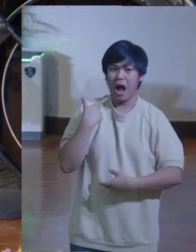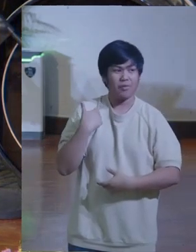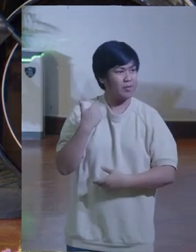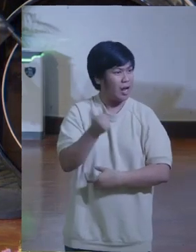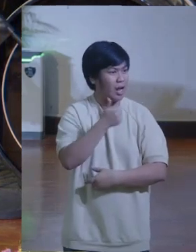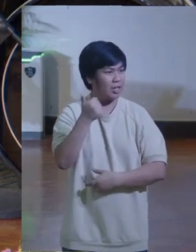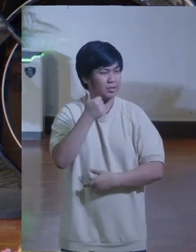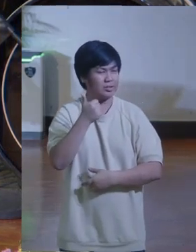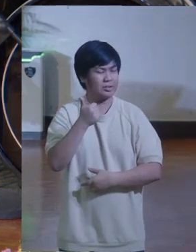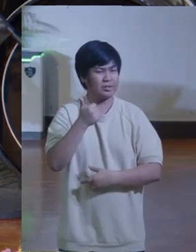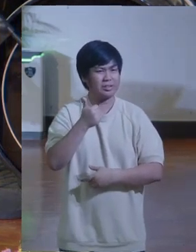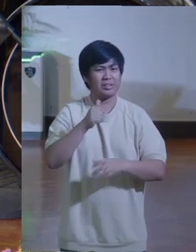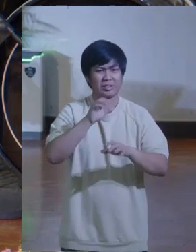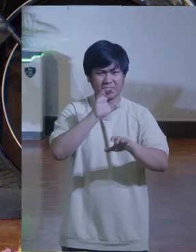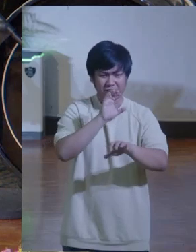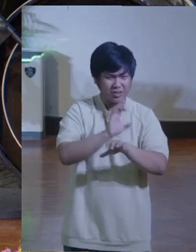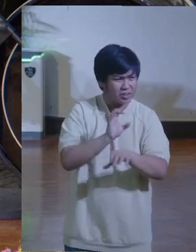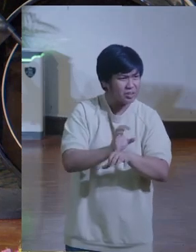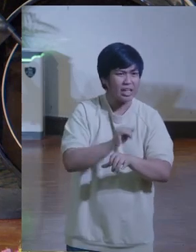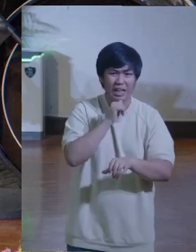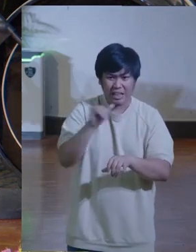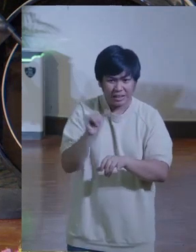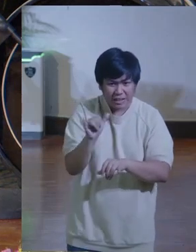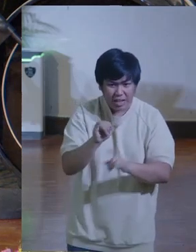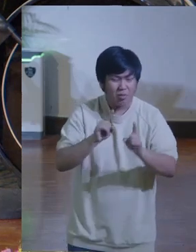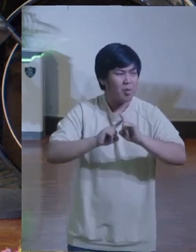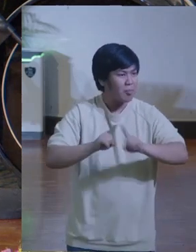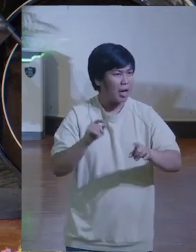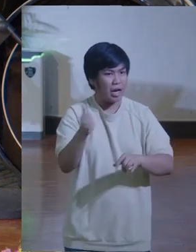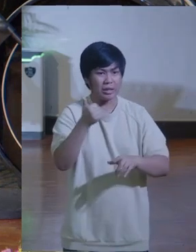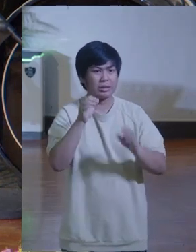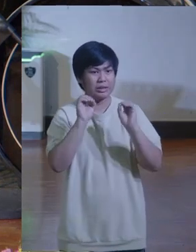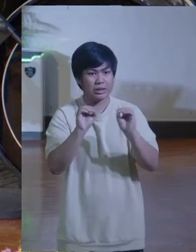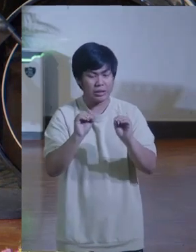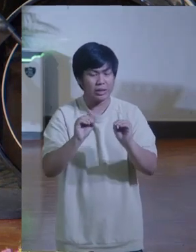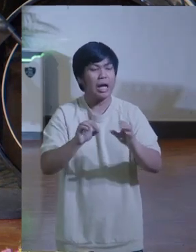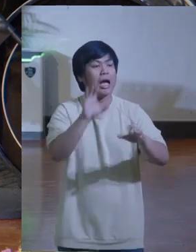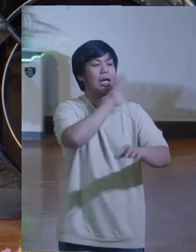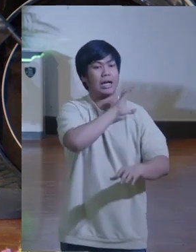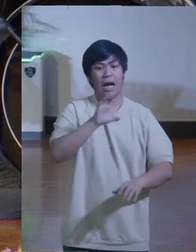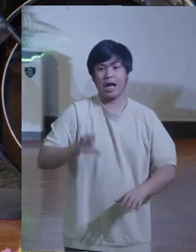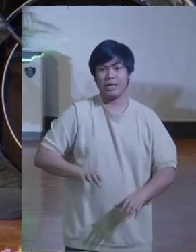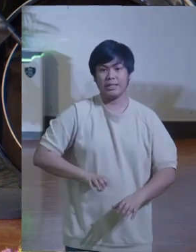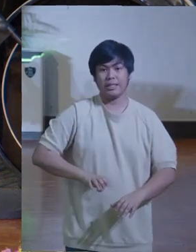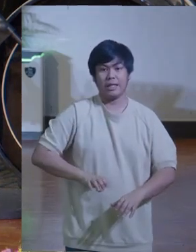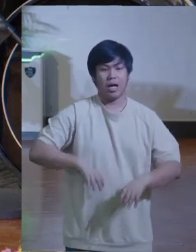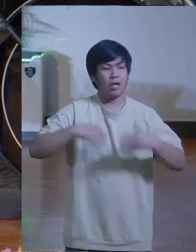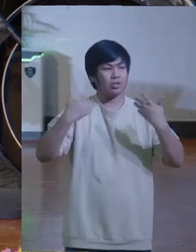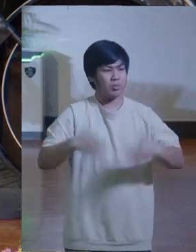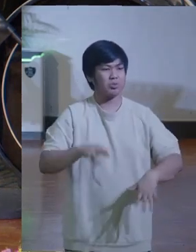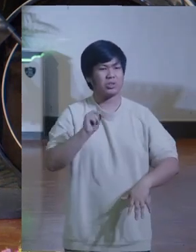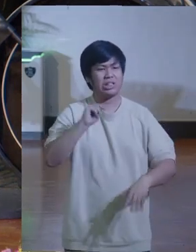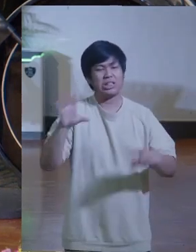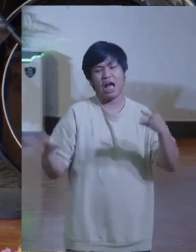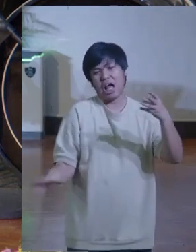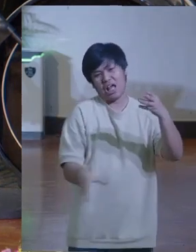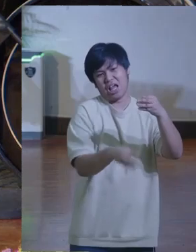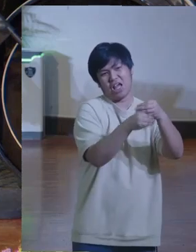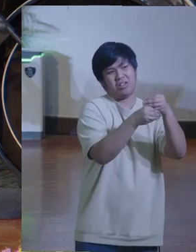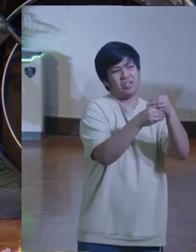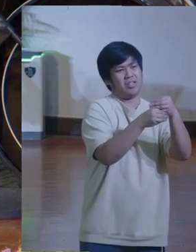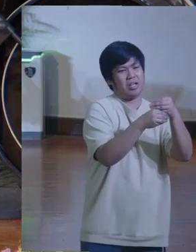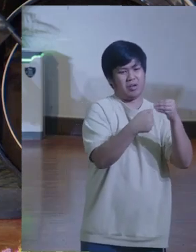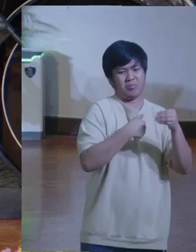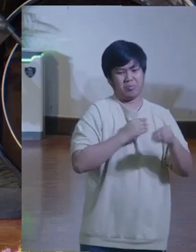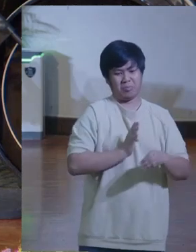katuruan. Hindi eksaktong ganito, pero ang kanilang katuruan, Christ plus inherent